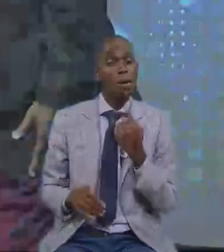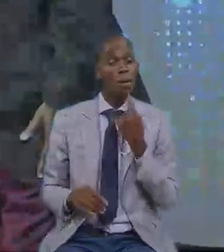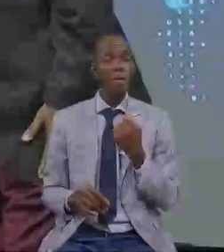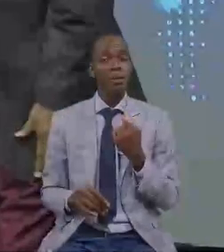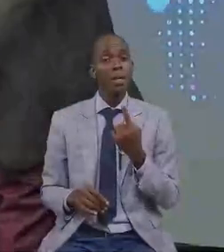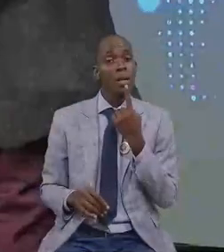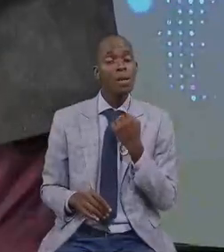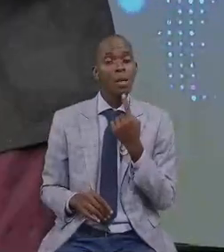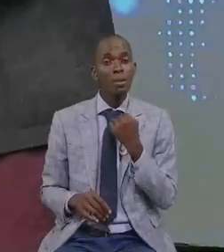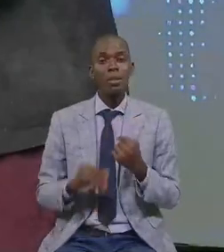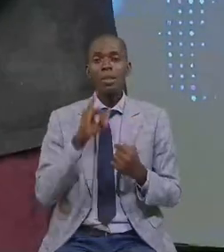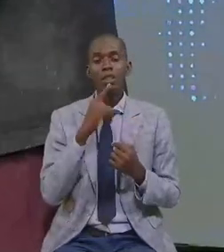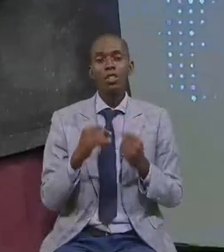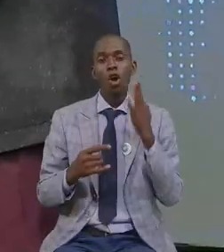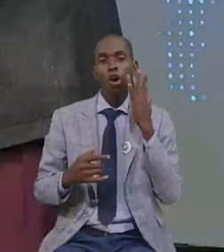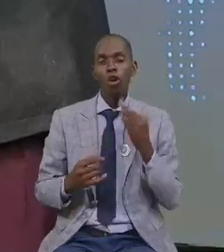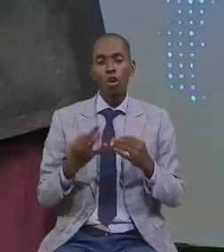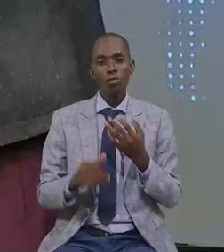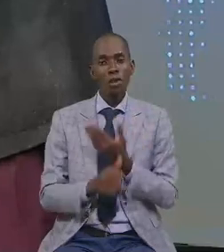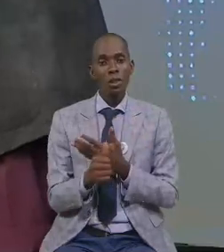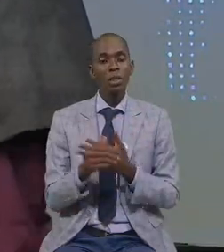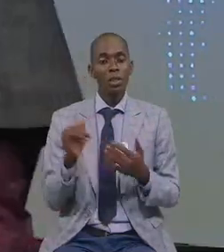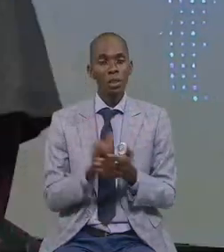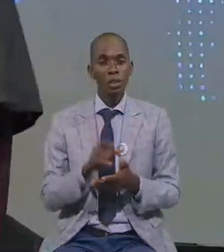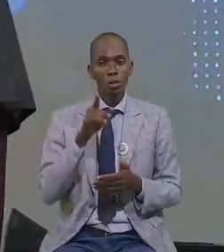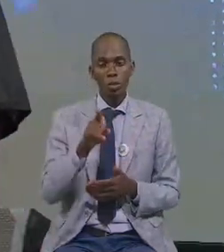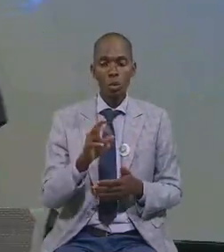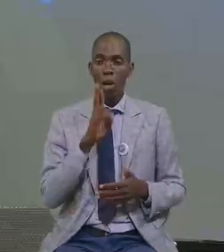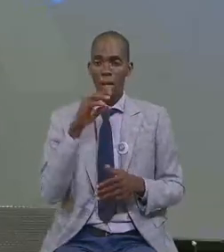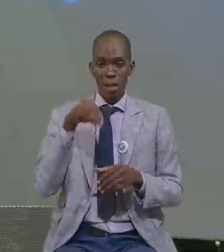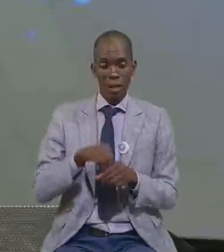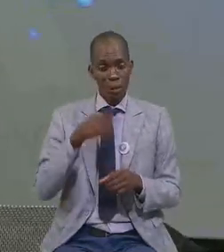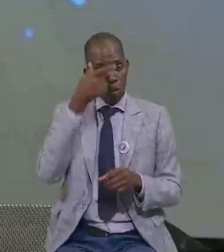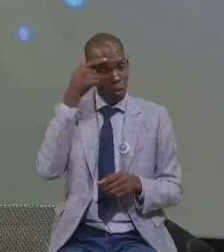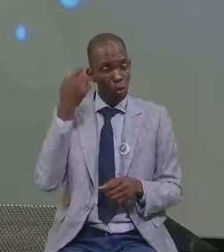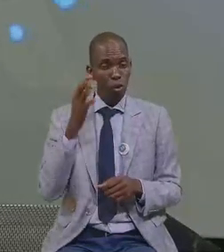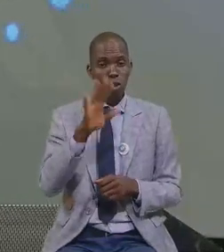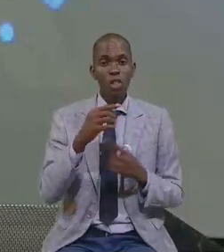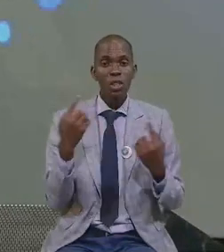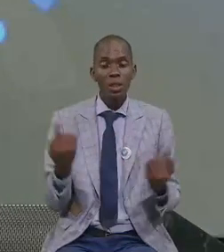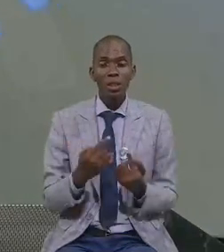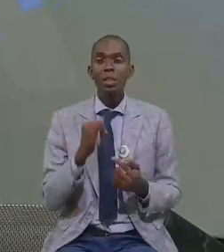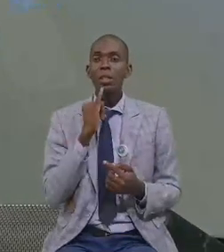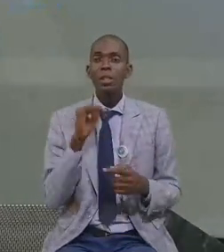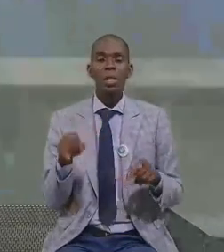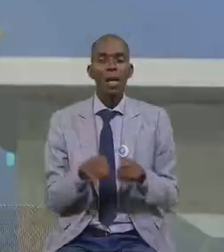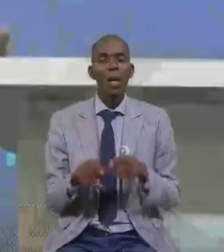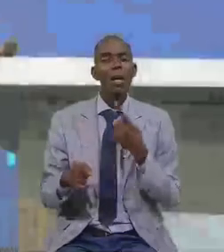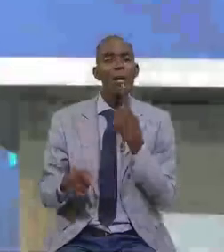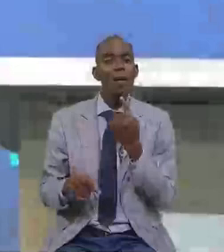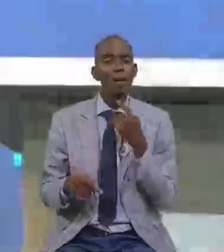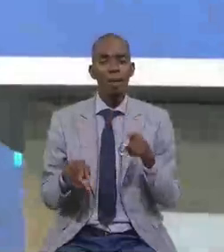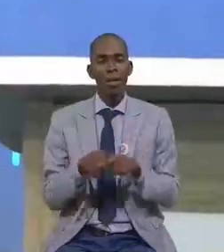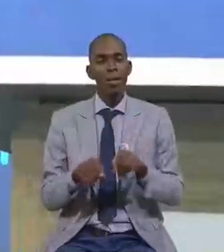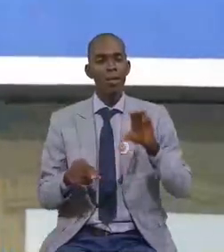Le rouge, c'est le danger auquel vous serez confronté à parce que vos péchés sont rouges comme le